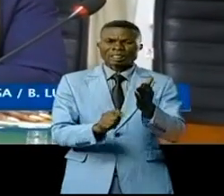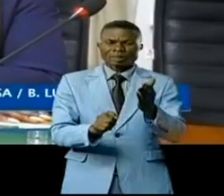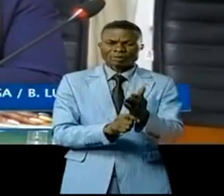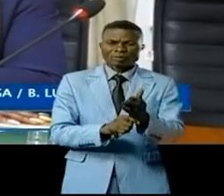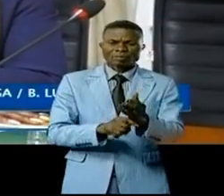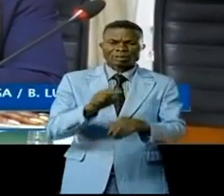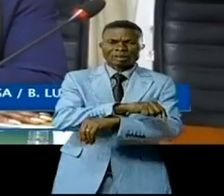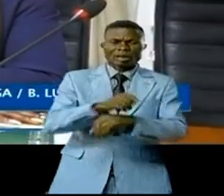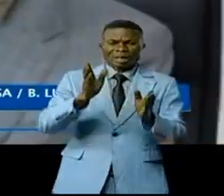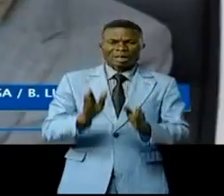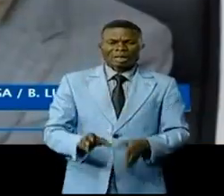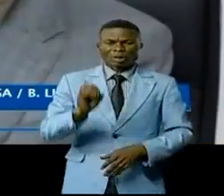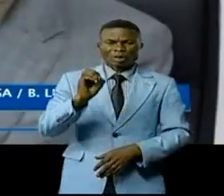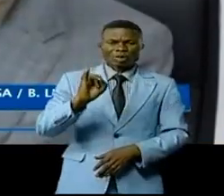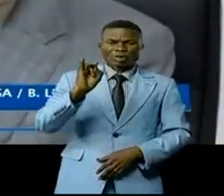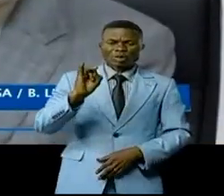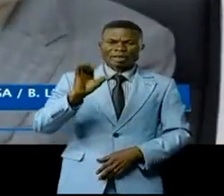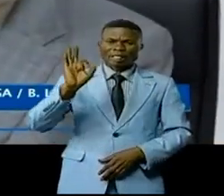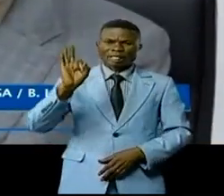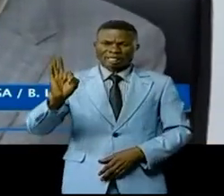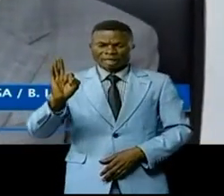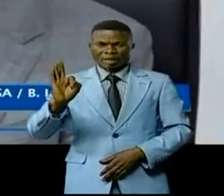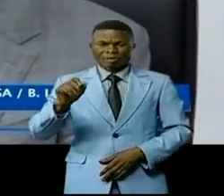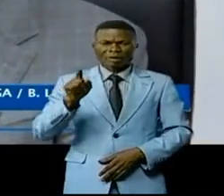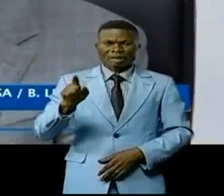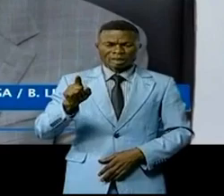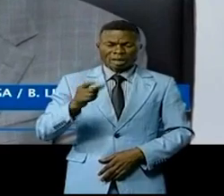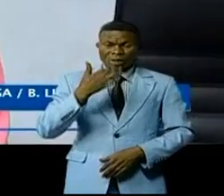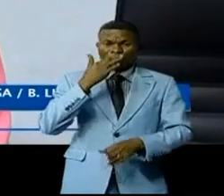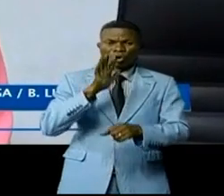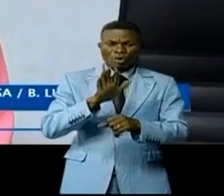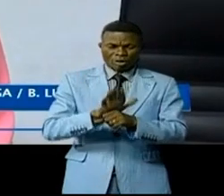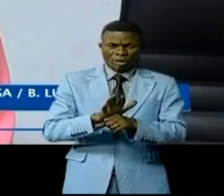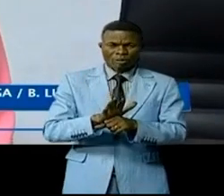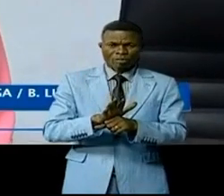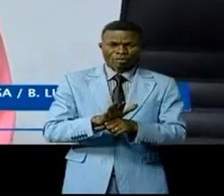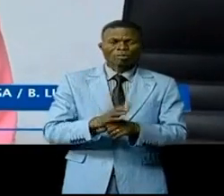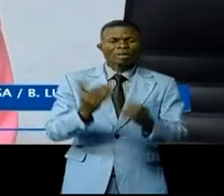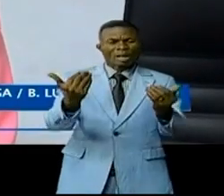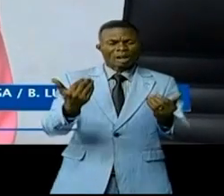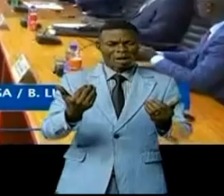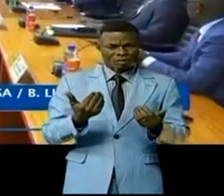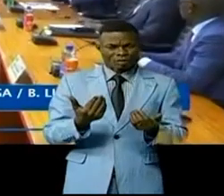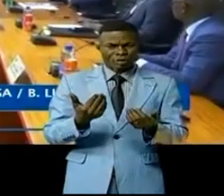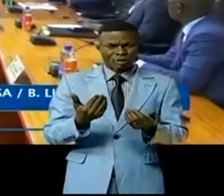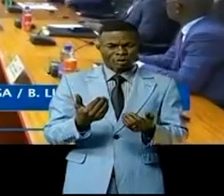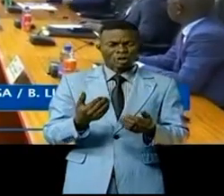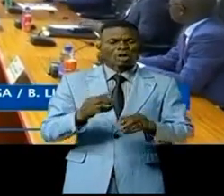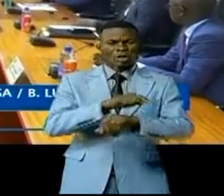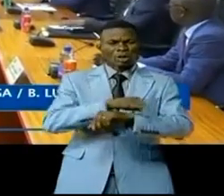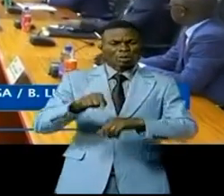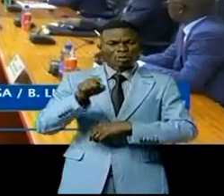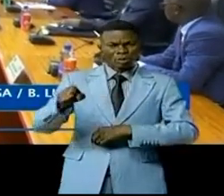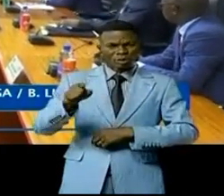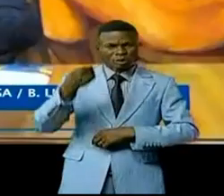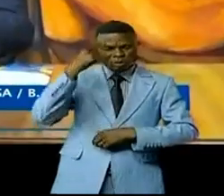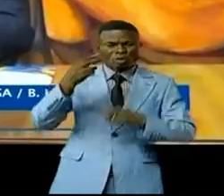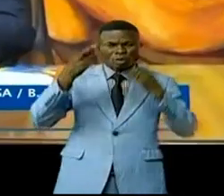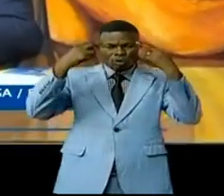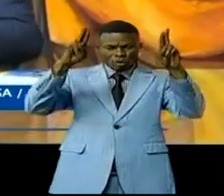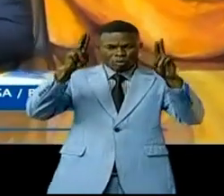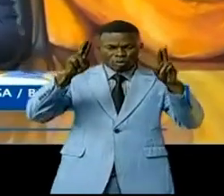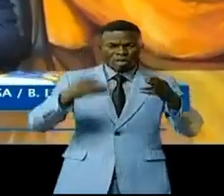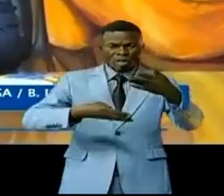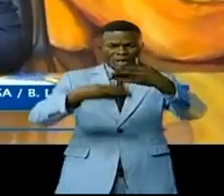L'administrateur de l'OIF, Geoffroy Monpetit, a rassuré plutôt la volonté de son institution pour la réussite